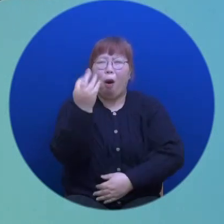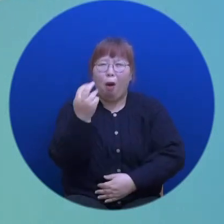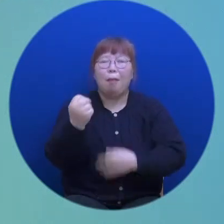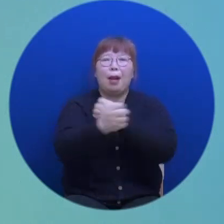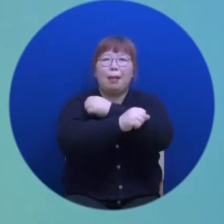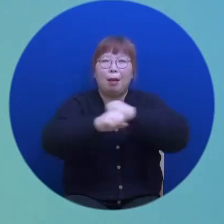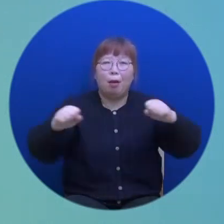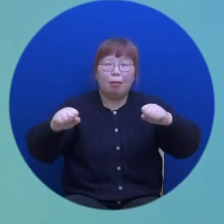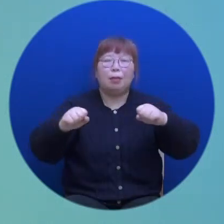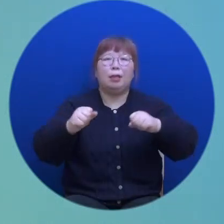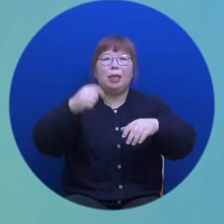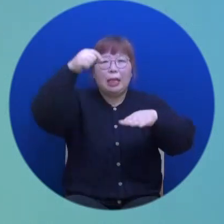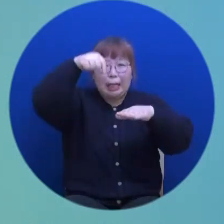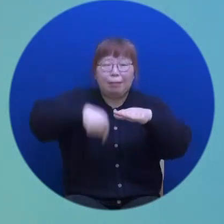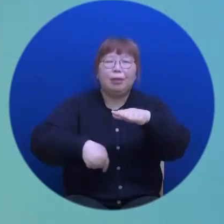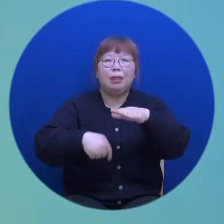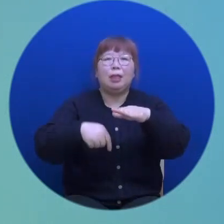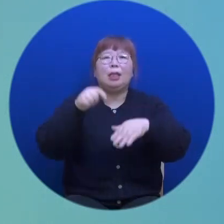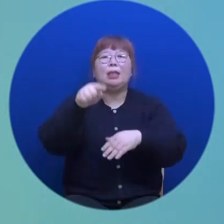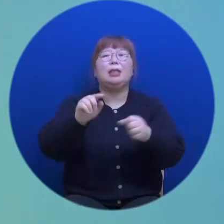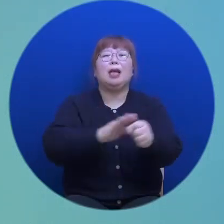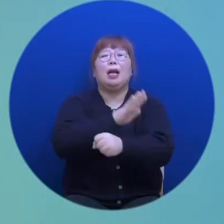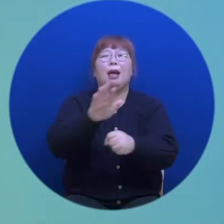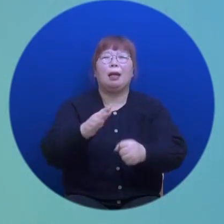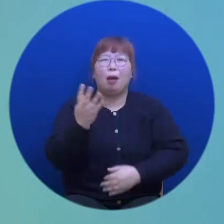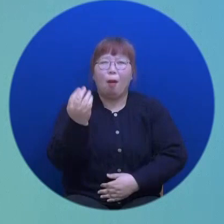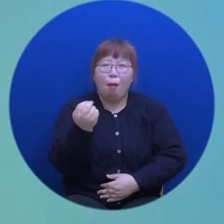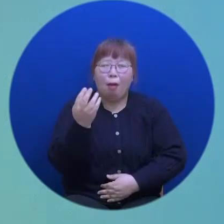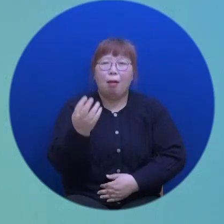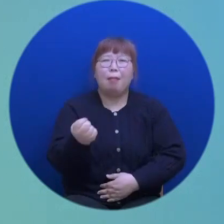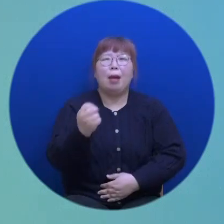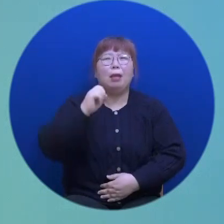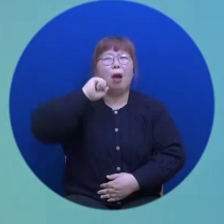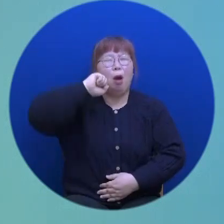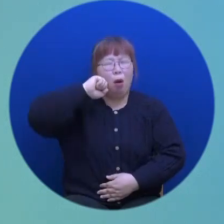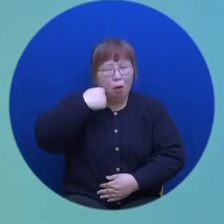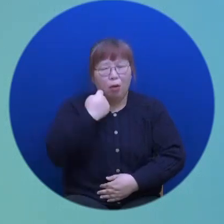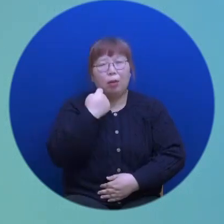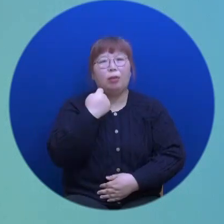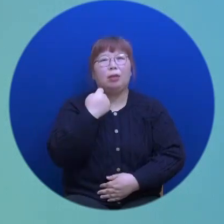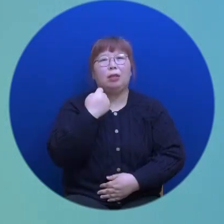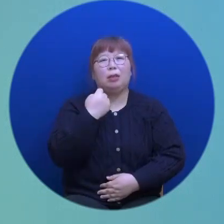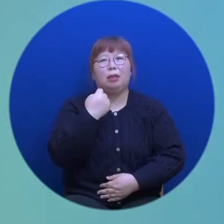사랑이 얼마나 깊은지, 그 사랑이 얼마나 어려운 것인지